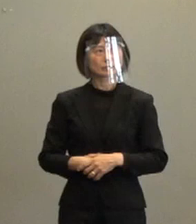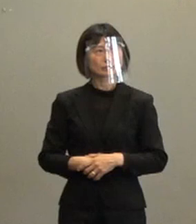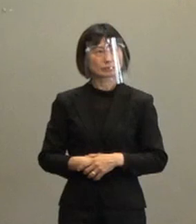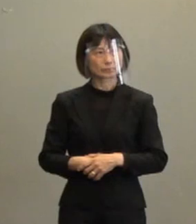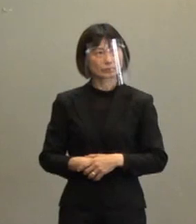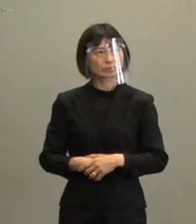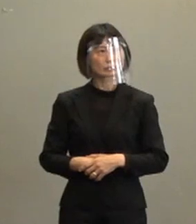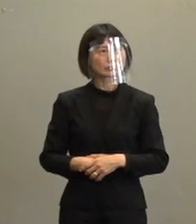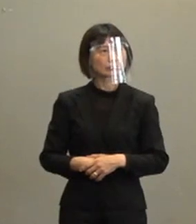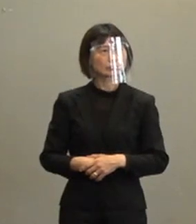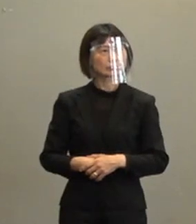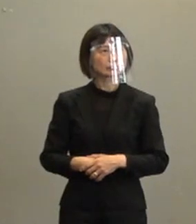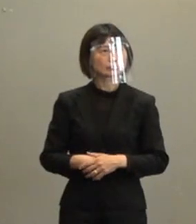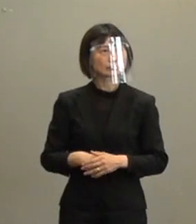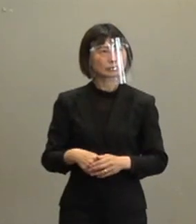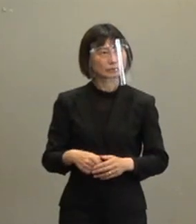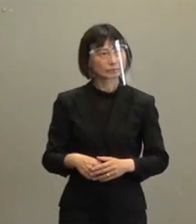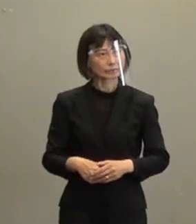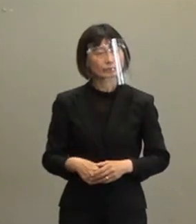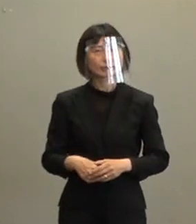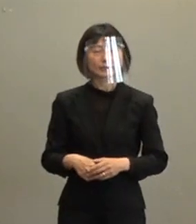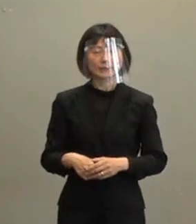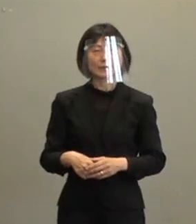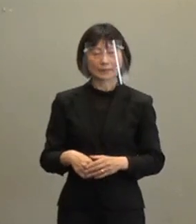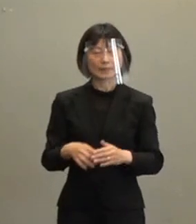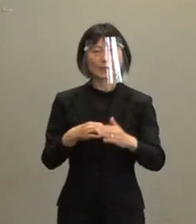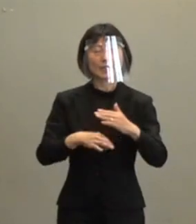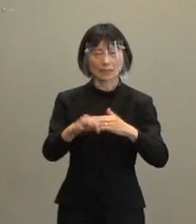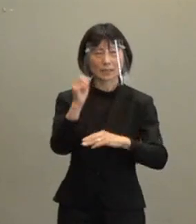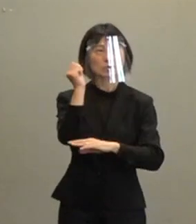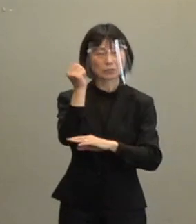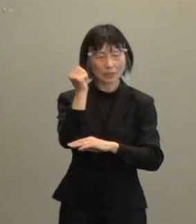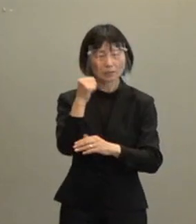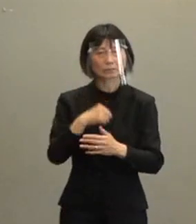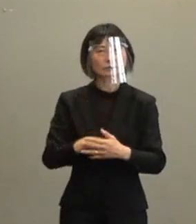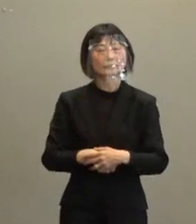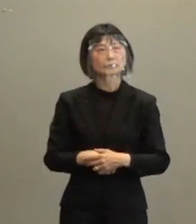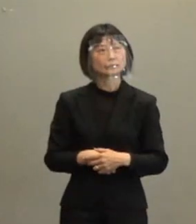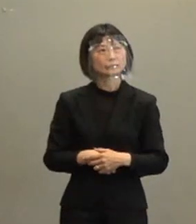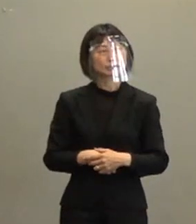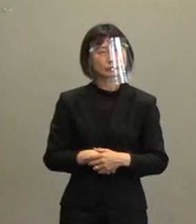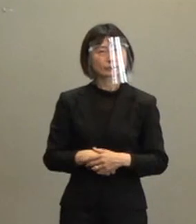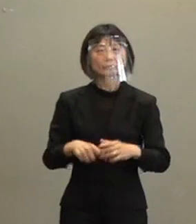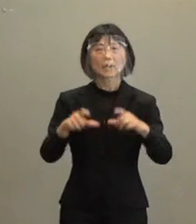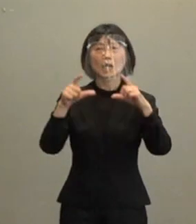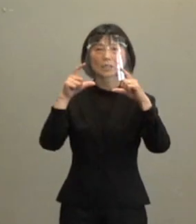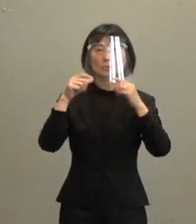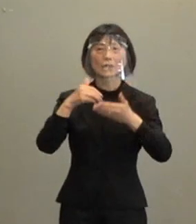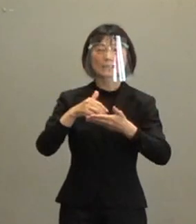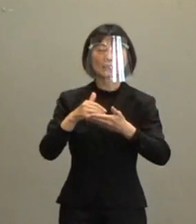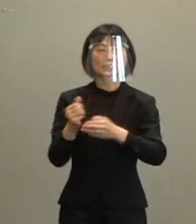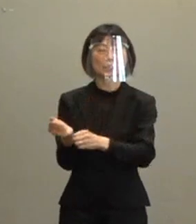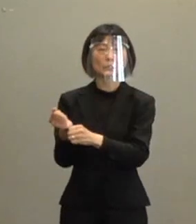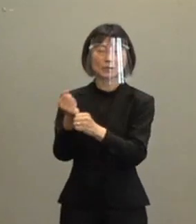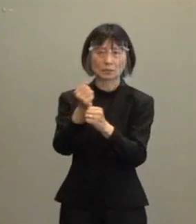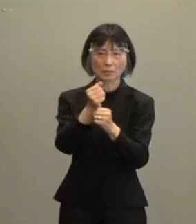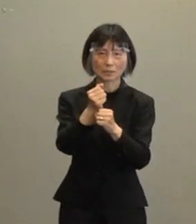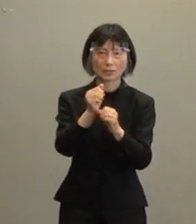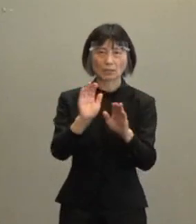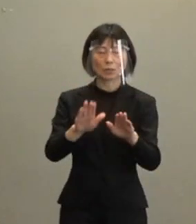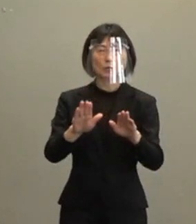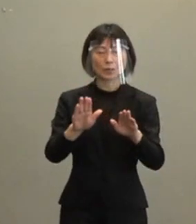新聞さん。 すみません、朝日新聞の藤谷と言います。ちょっとマスクの話に戻るんですけれども、今